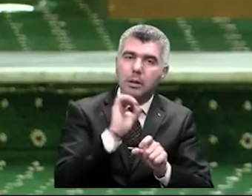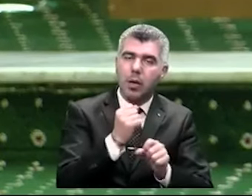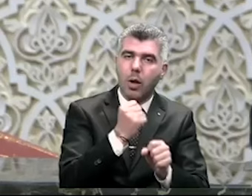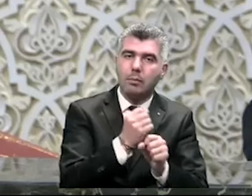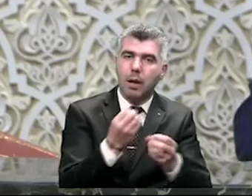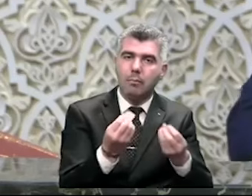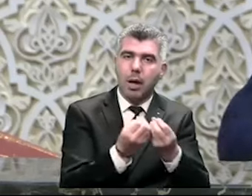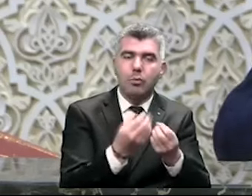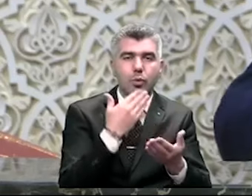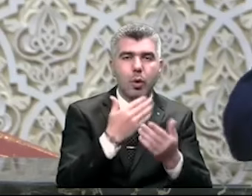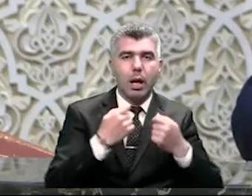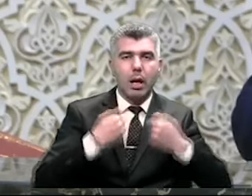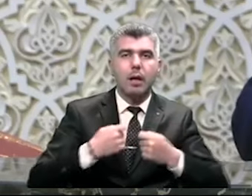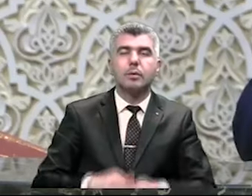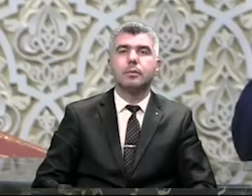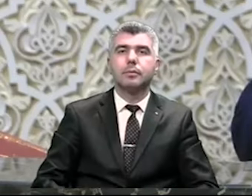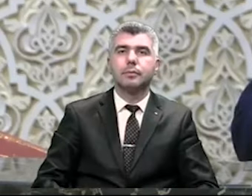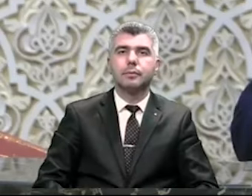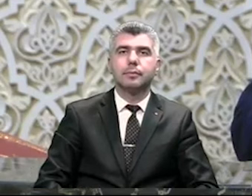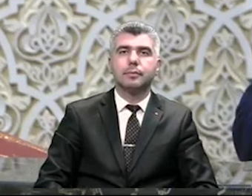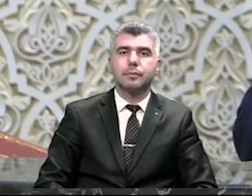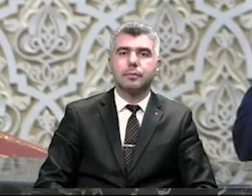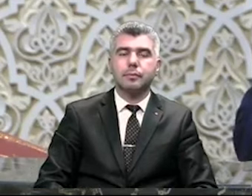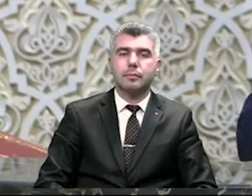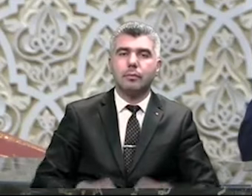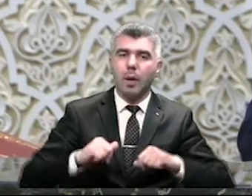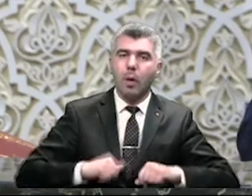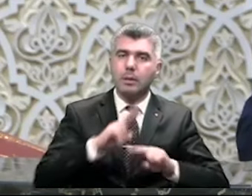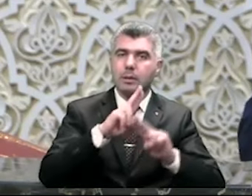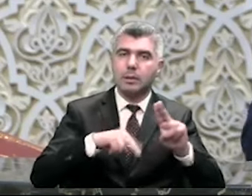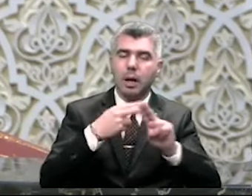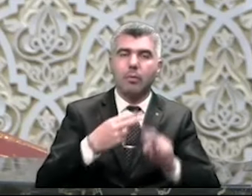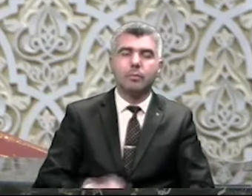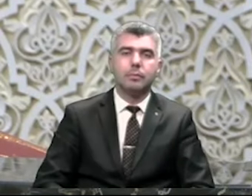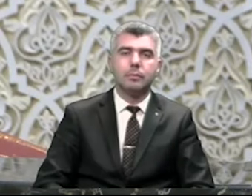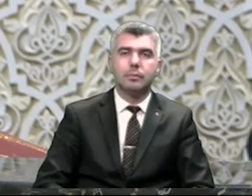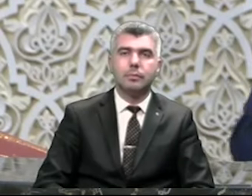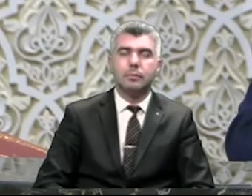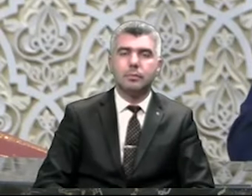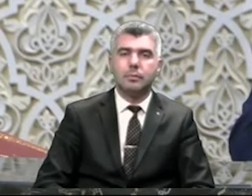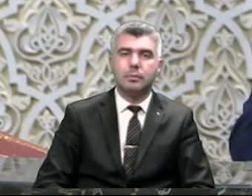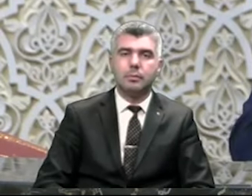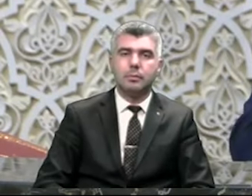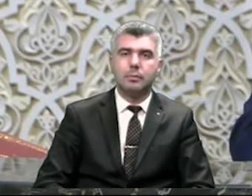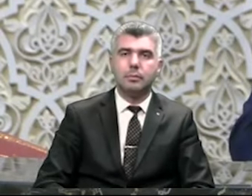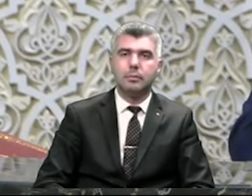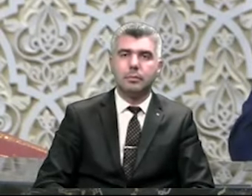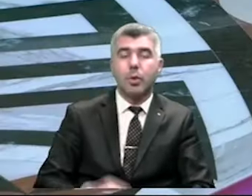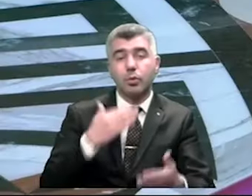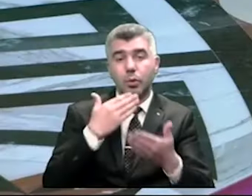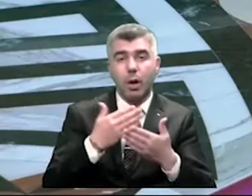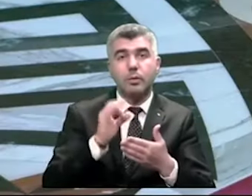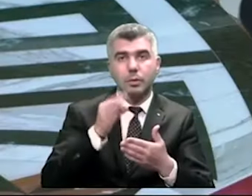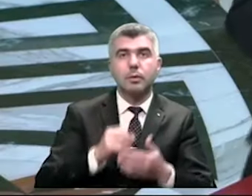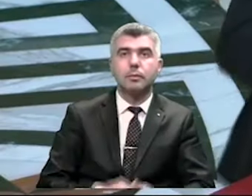سيد الرئيس السيد المستشار المحترم الكلمه لكم السيد الوزير في اطار التفاعل مع التعقيب جزيلا انا